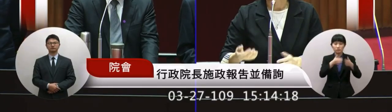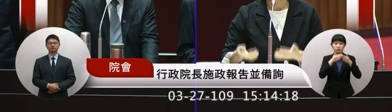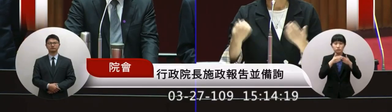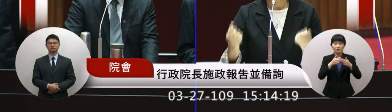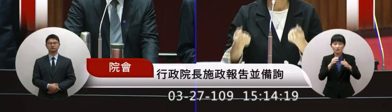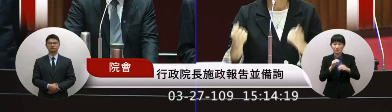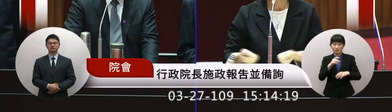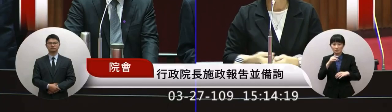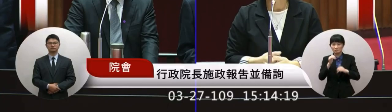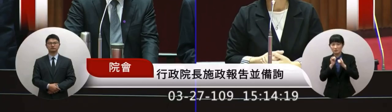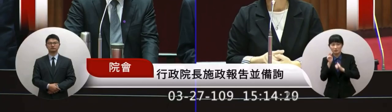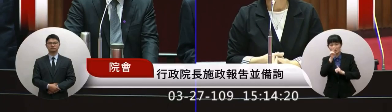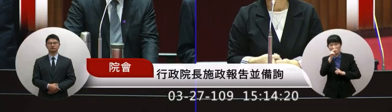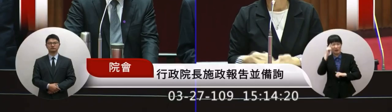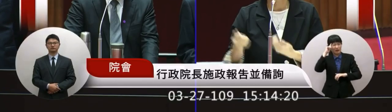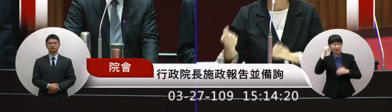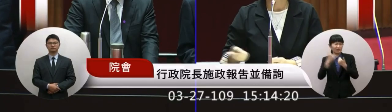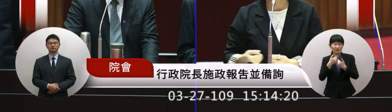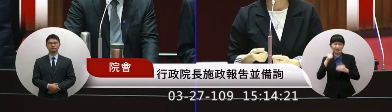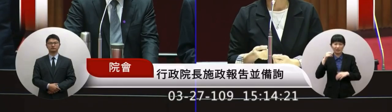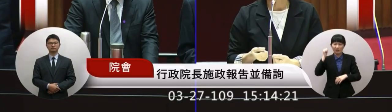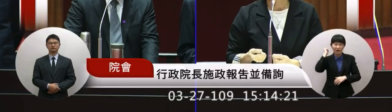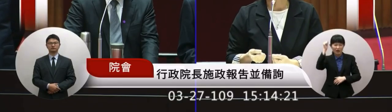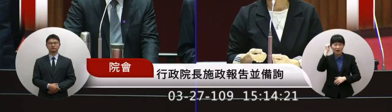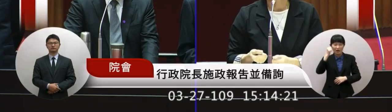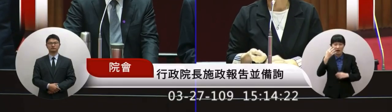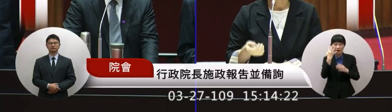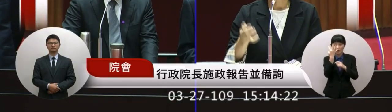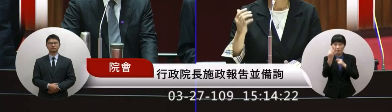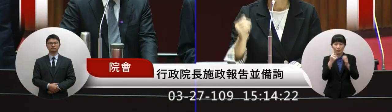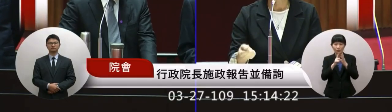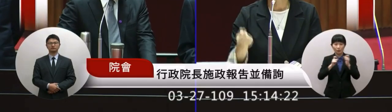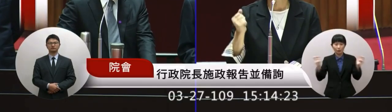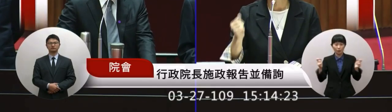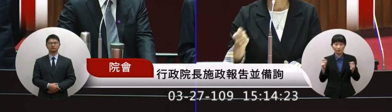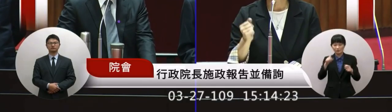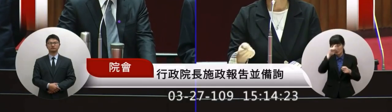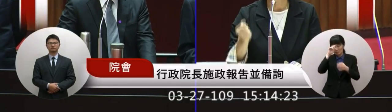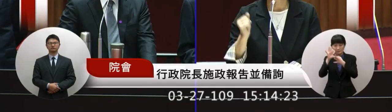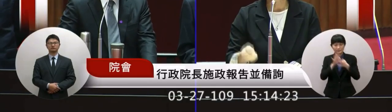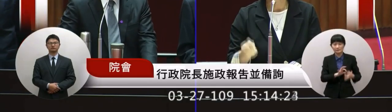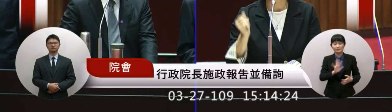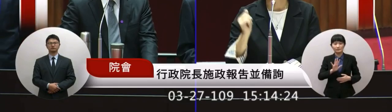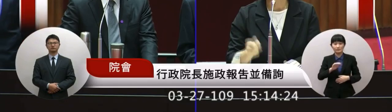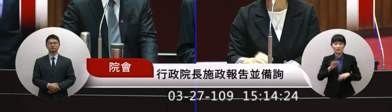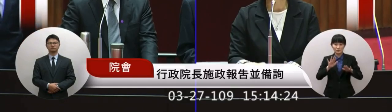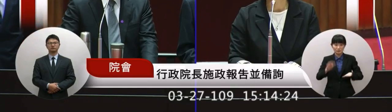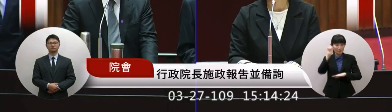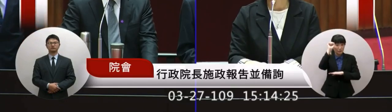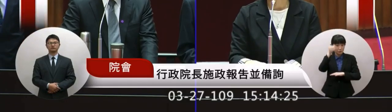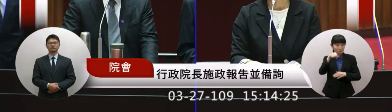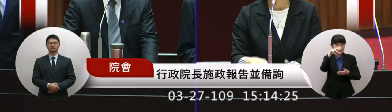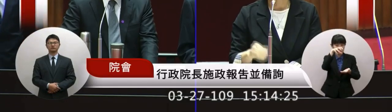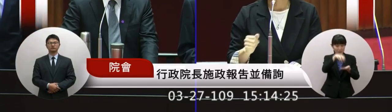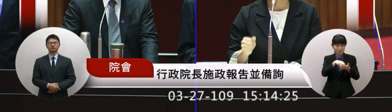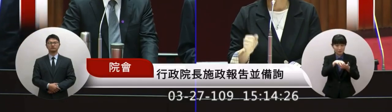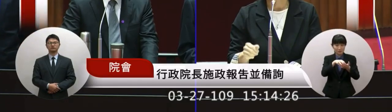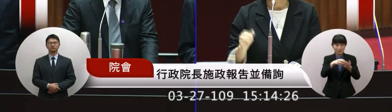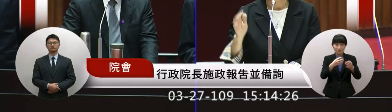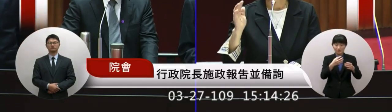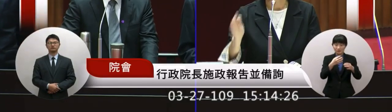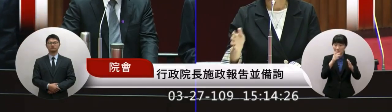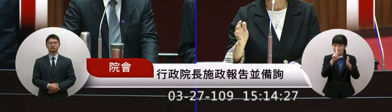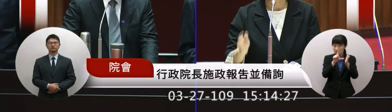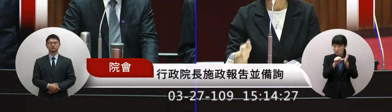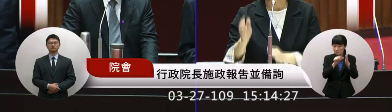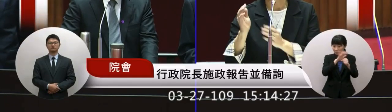哈，已经空移这侪年啊，到即马搁咧空移哈。所以这个九月要到期，这个湿式炼焦炉快当